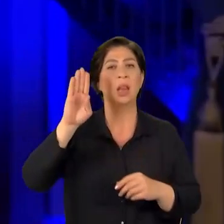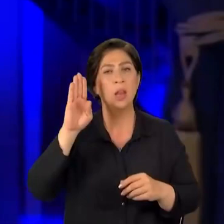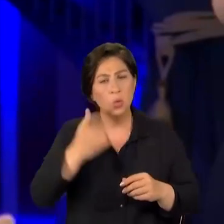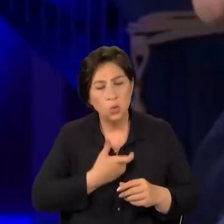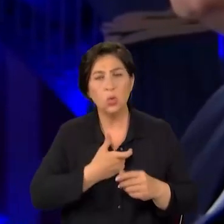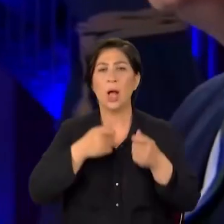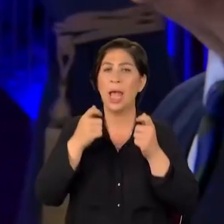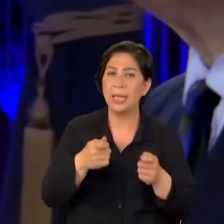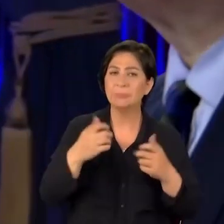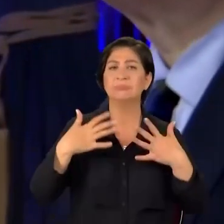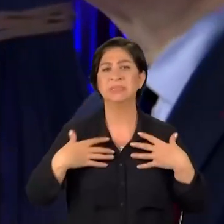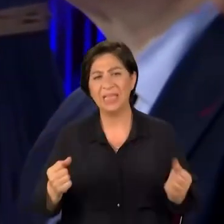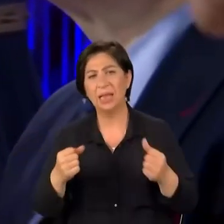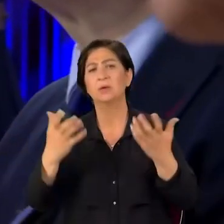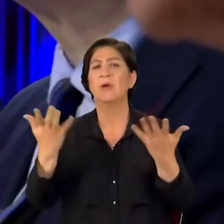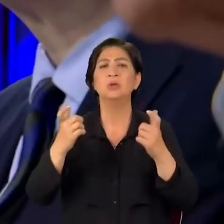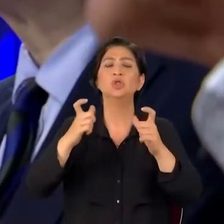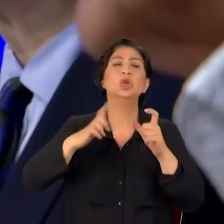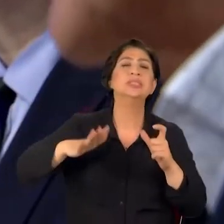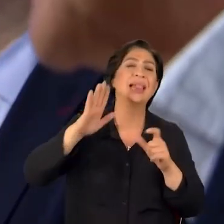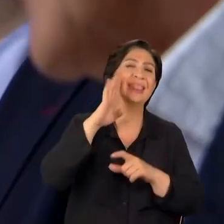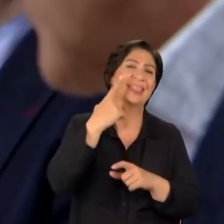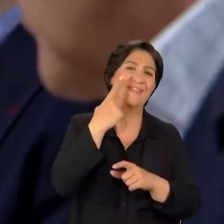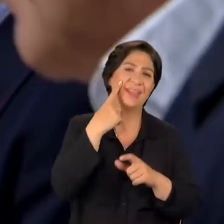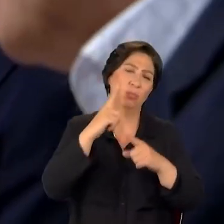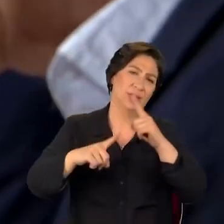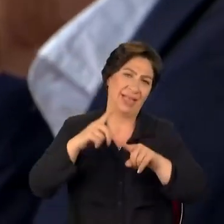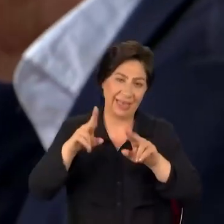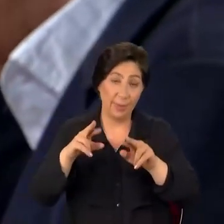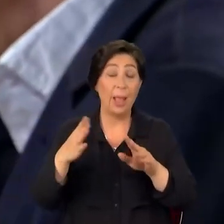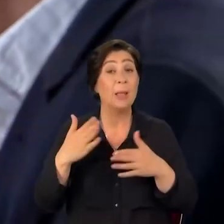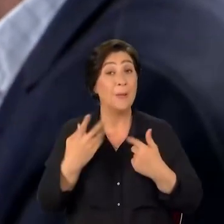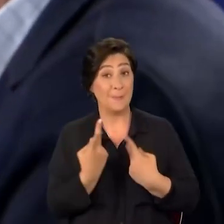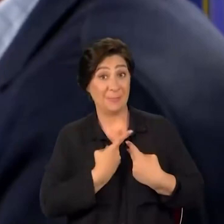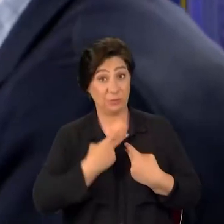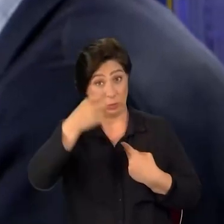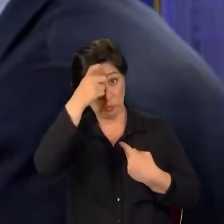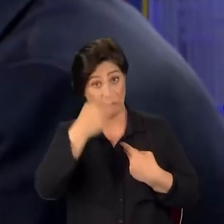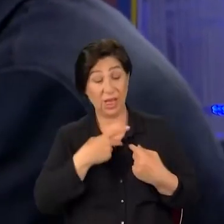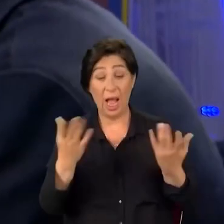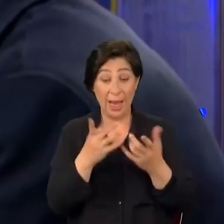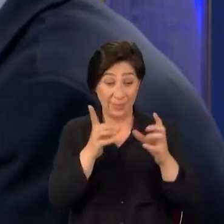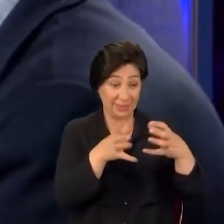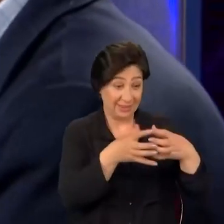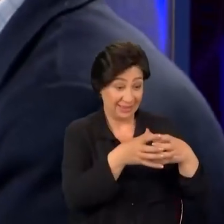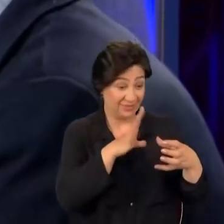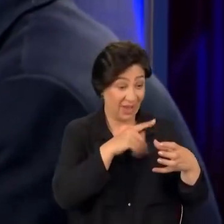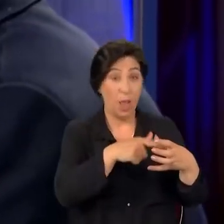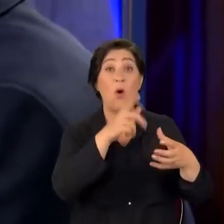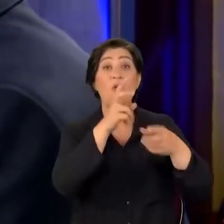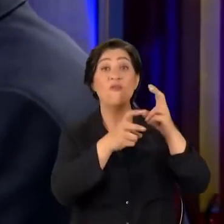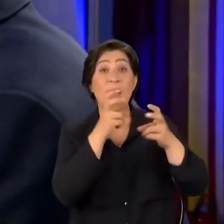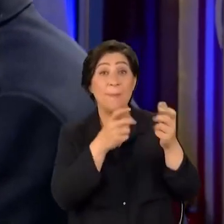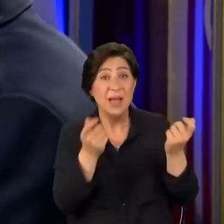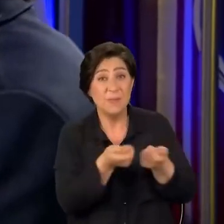hukuk, eğitim, sağlık vesaire ya da sosyal devlet politikaları vesaire. Bizde ise hala ülkenin bir kesimi var ki sanayi toplumu